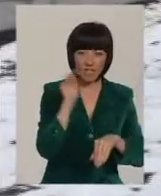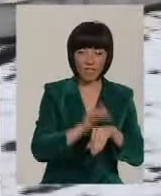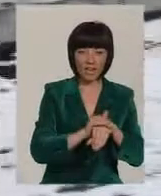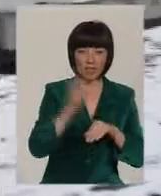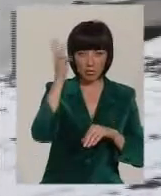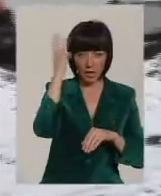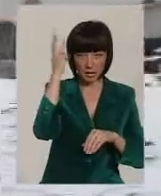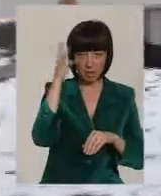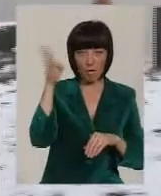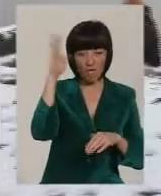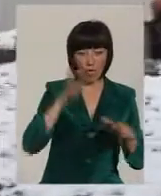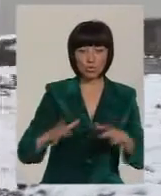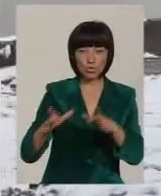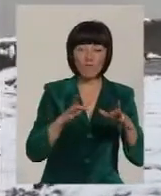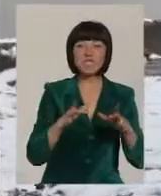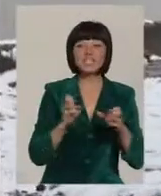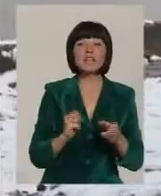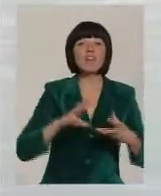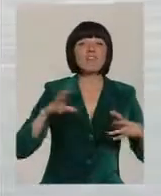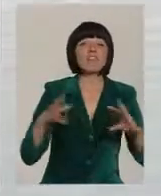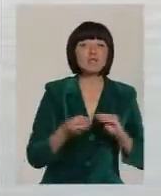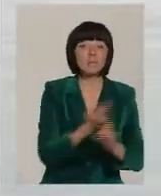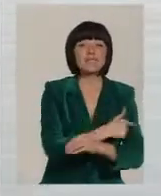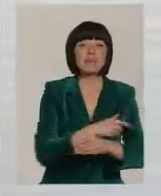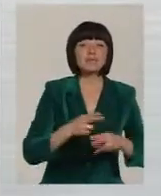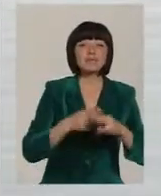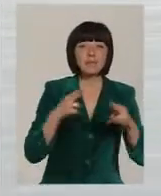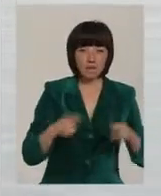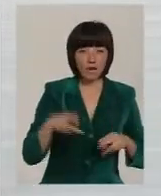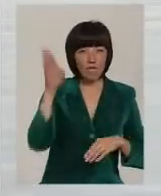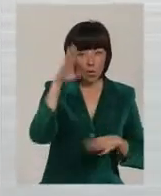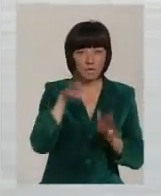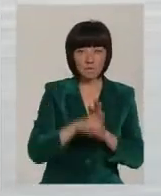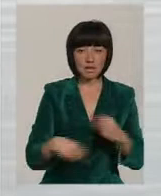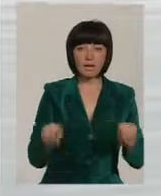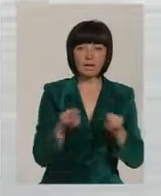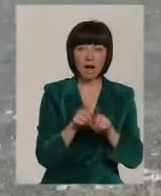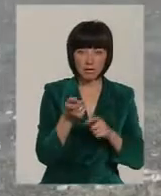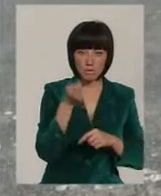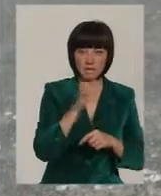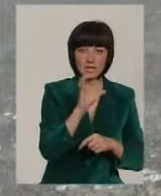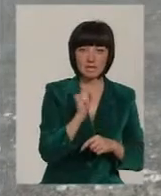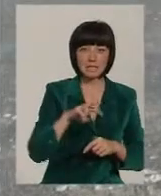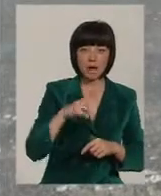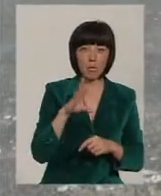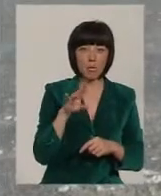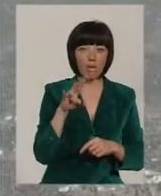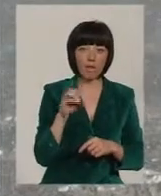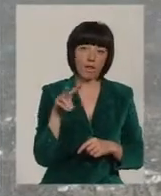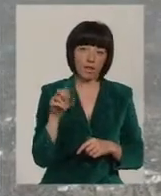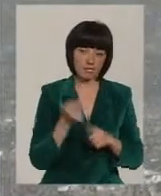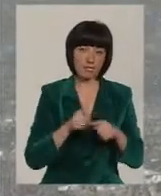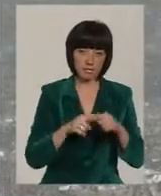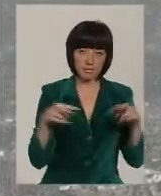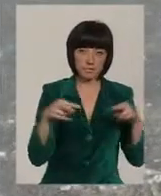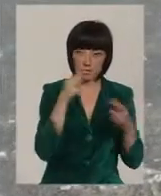у Хмельницькому водосховищі. За висновками санстанції, у воді міститься також бактерія сальмонела. А це свідчить